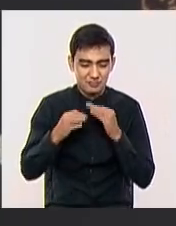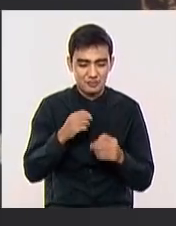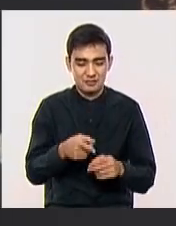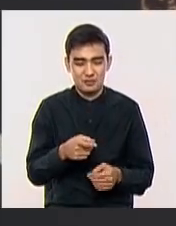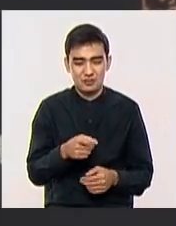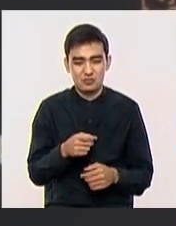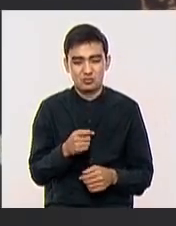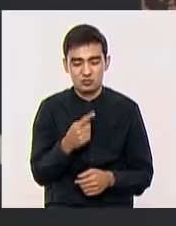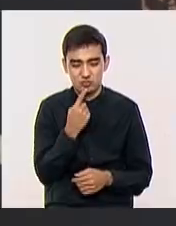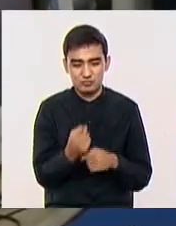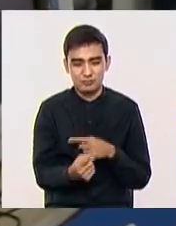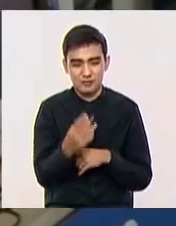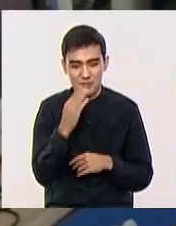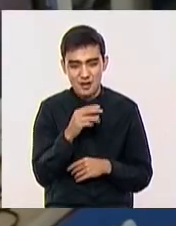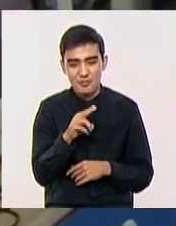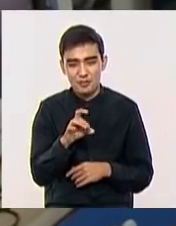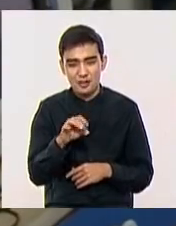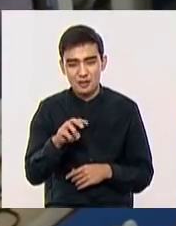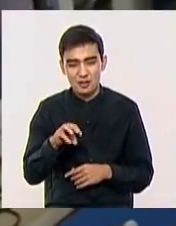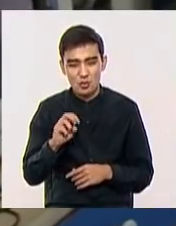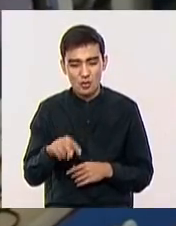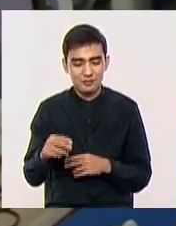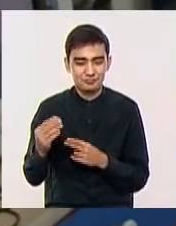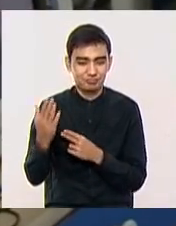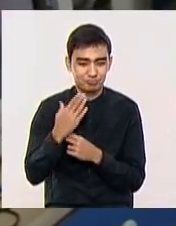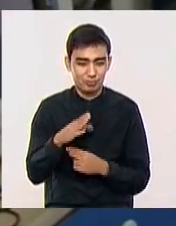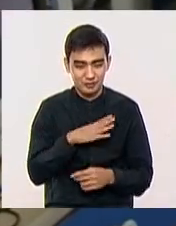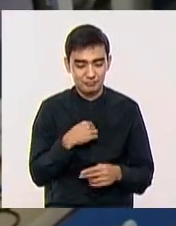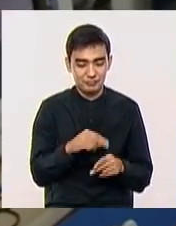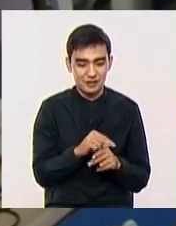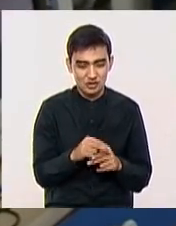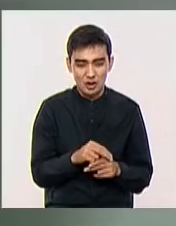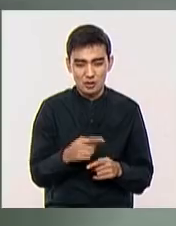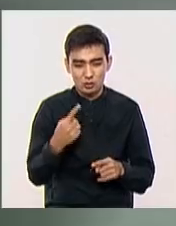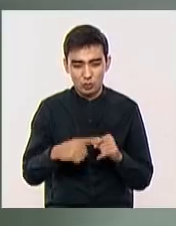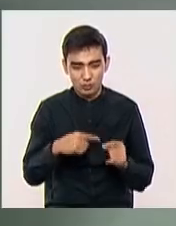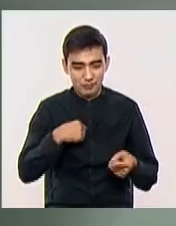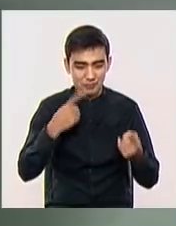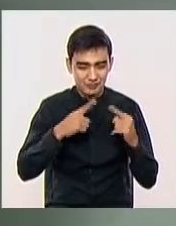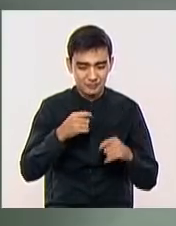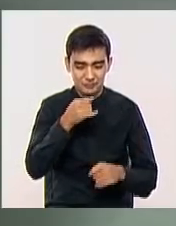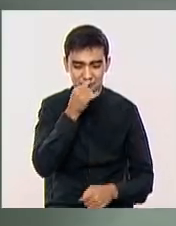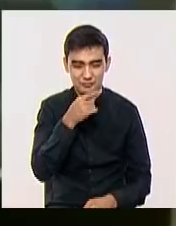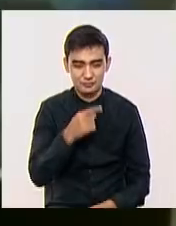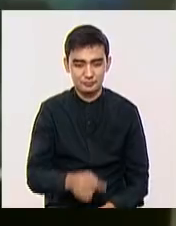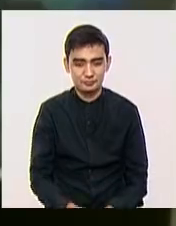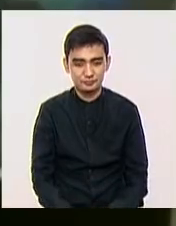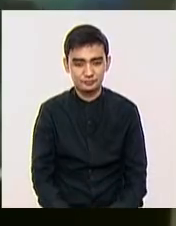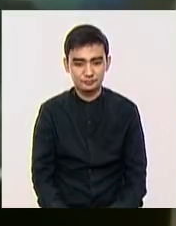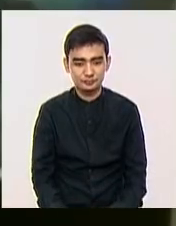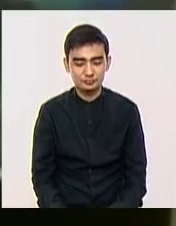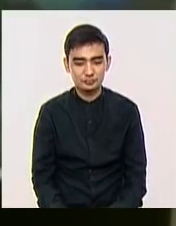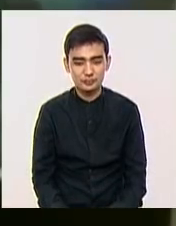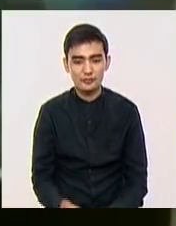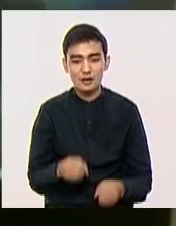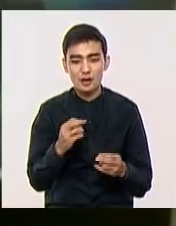курс лечения, поэтому отойти от протокола при лечении пациента практически невозможно, говорят медики. Как он будет